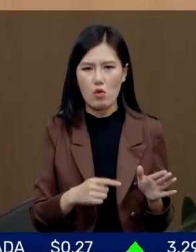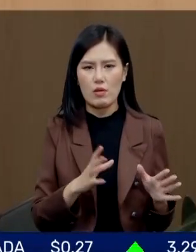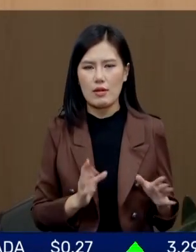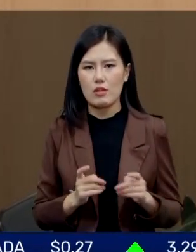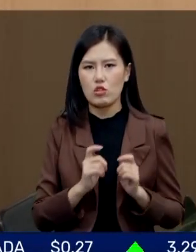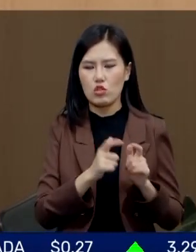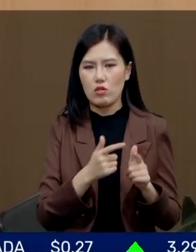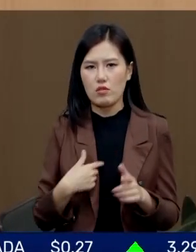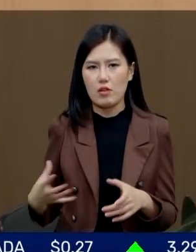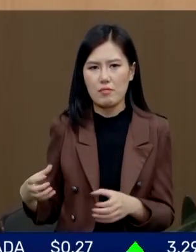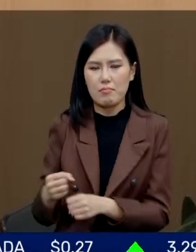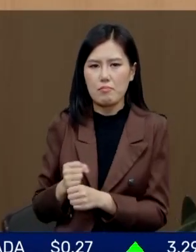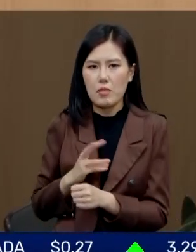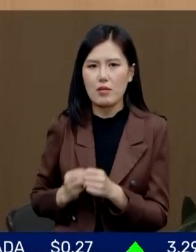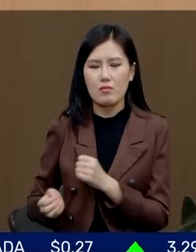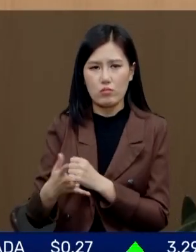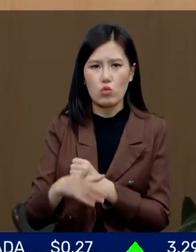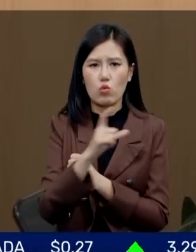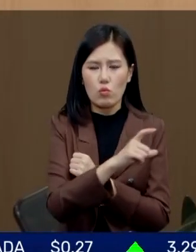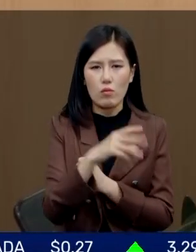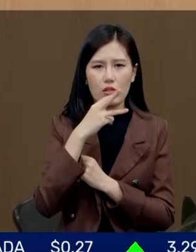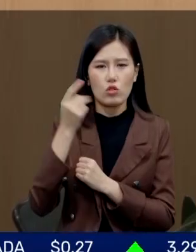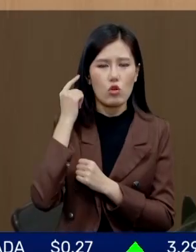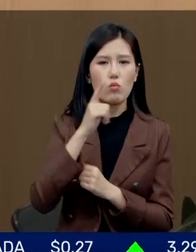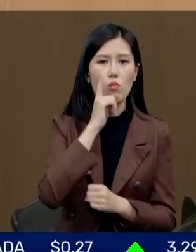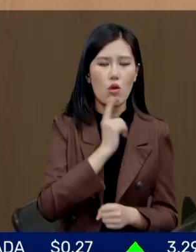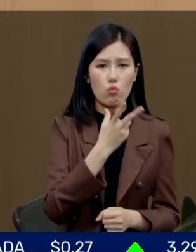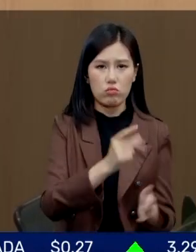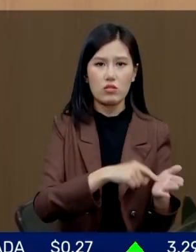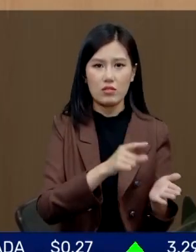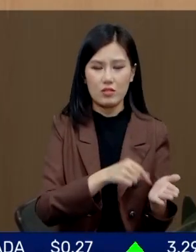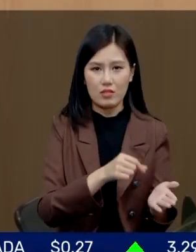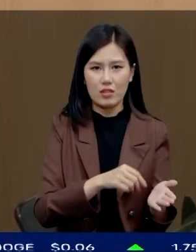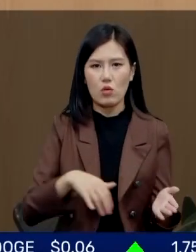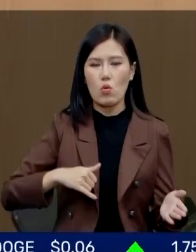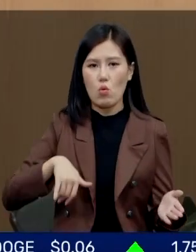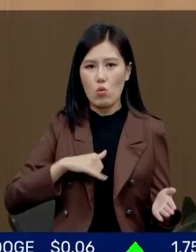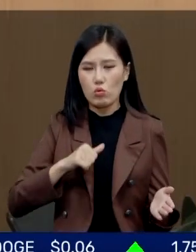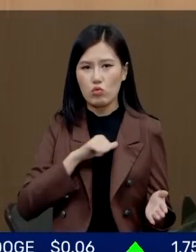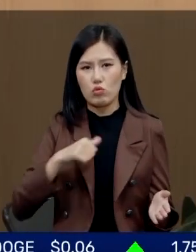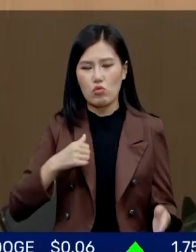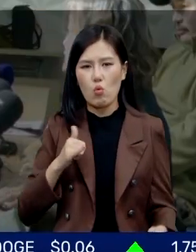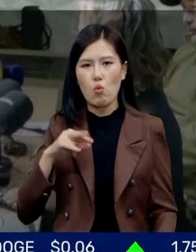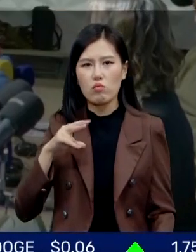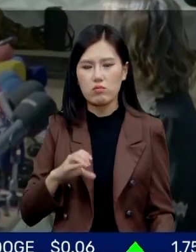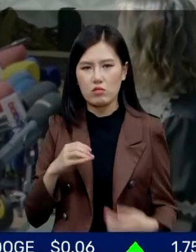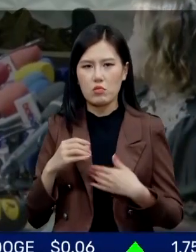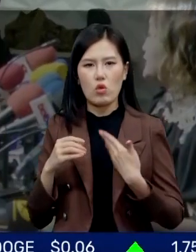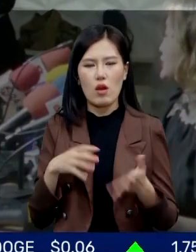мэдээлэл өгөх зайлшгүй шаардлагатай байгаа боловч яг энэ байдлыг бол одоо төрийн альбан ч гэдэг юм уу те шат чатны байгуулах хүсгүй